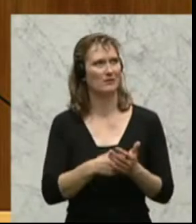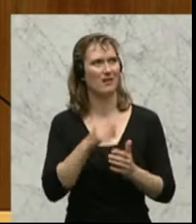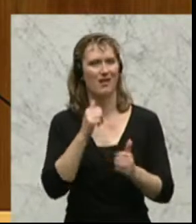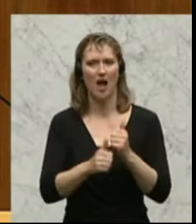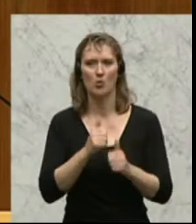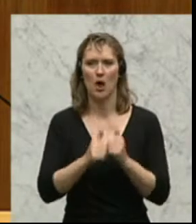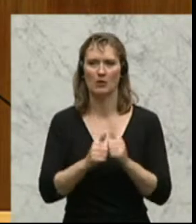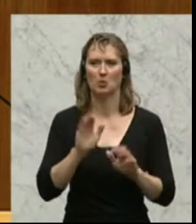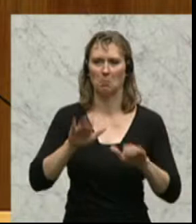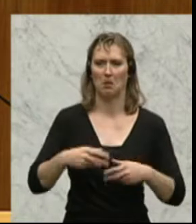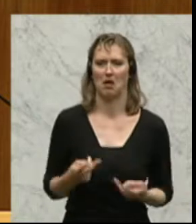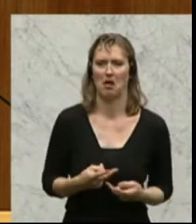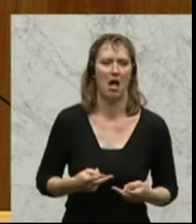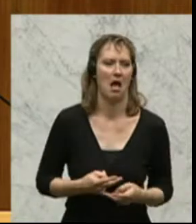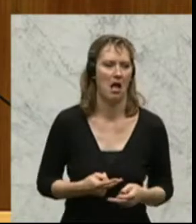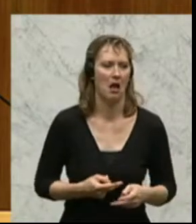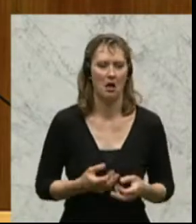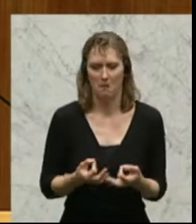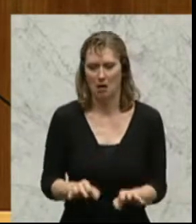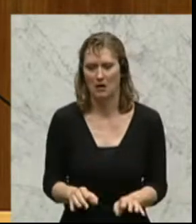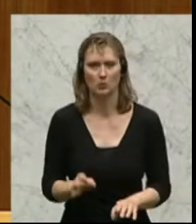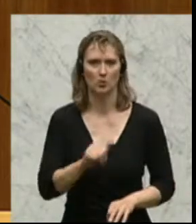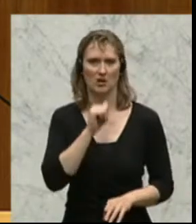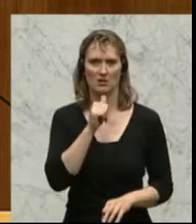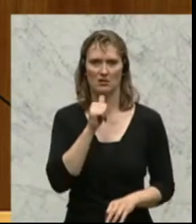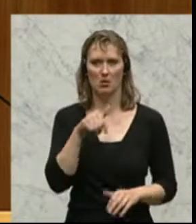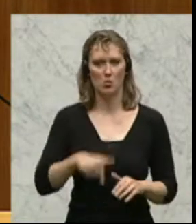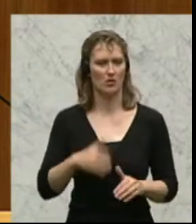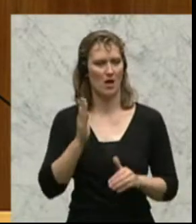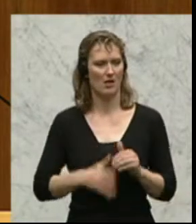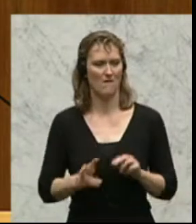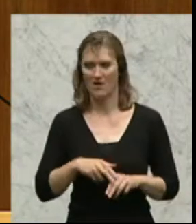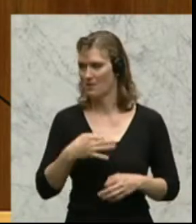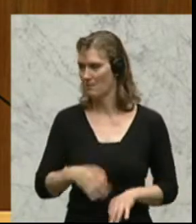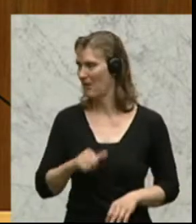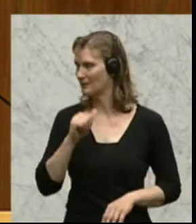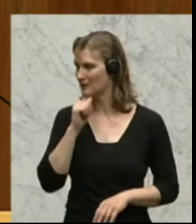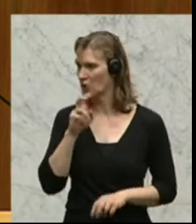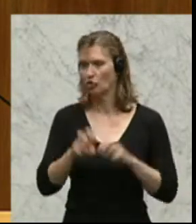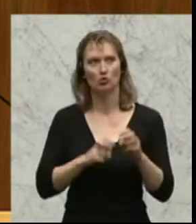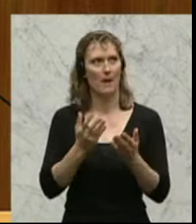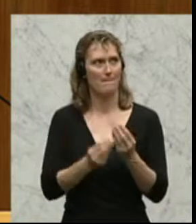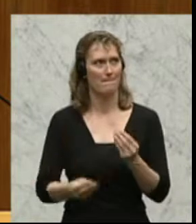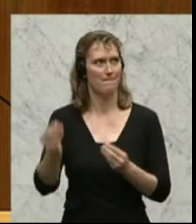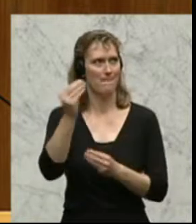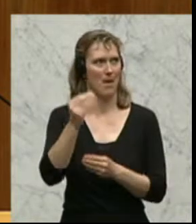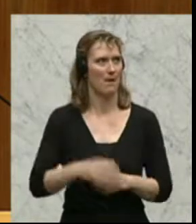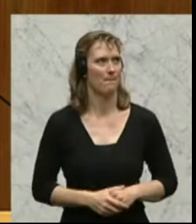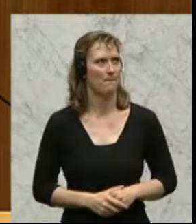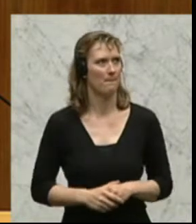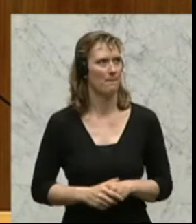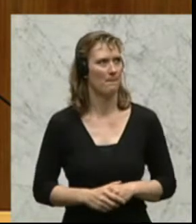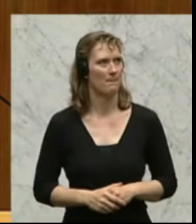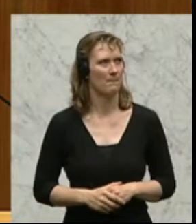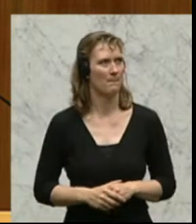große Rolle, ob es sich dann ausgeht. Unterm Strich, wenn es sich nicht ausgeht, werden einfach die Steuern erhöht. Also wie